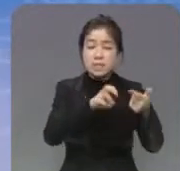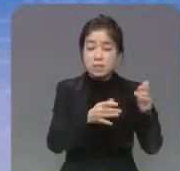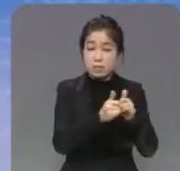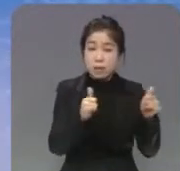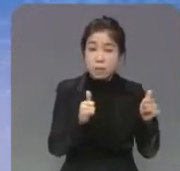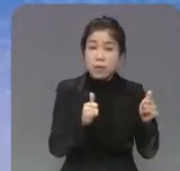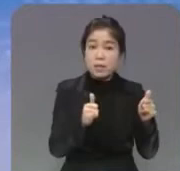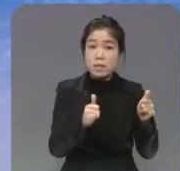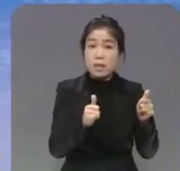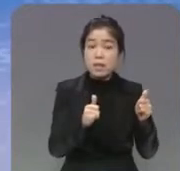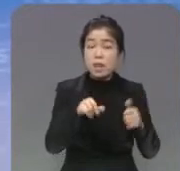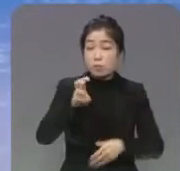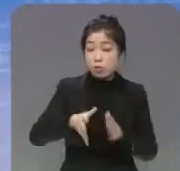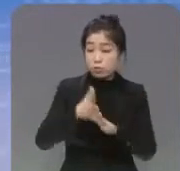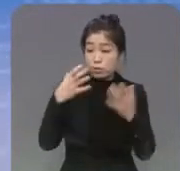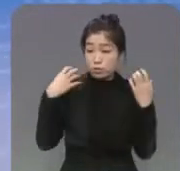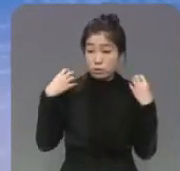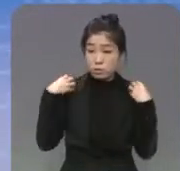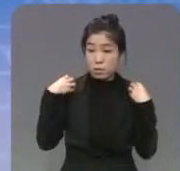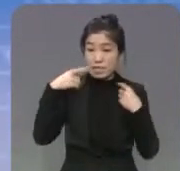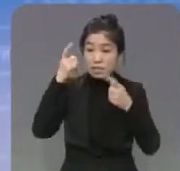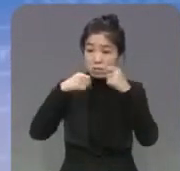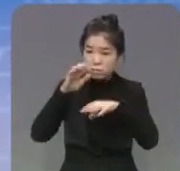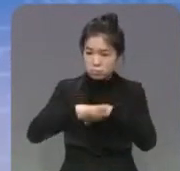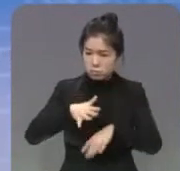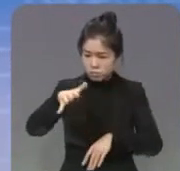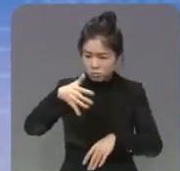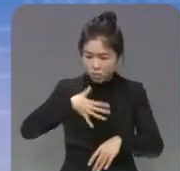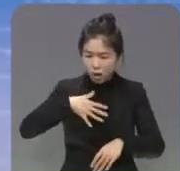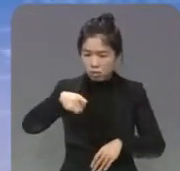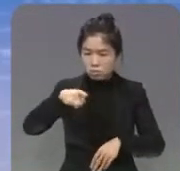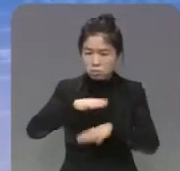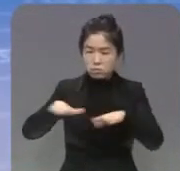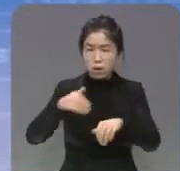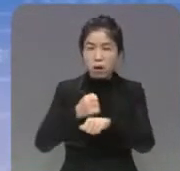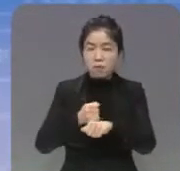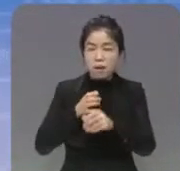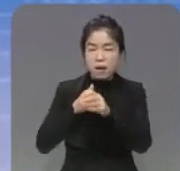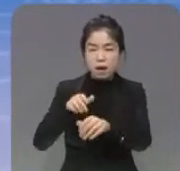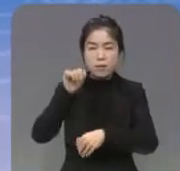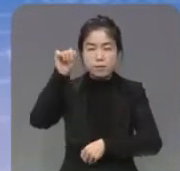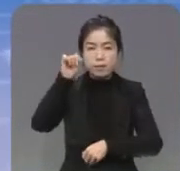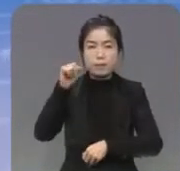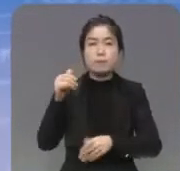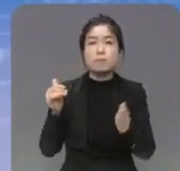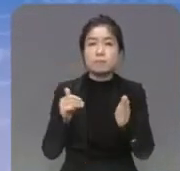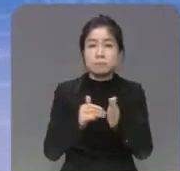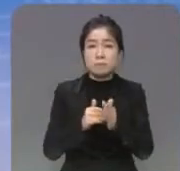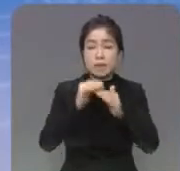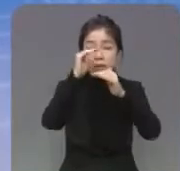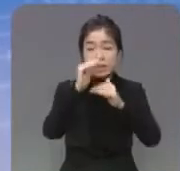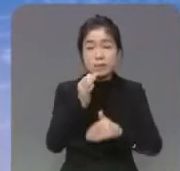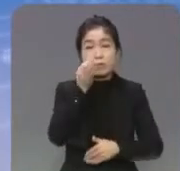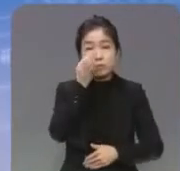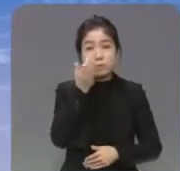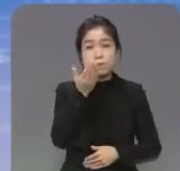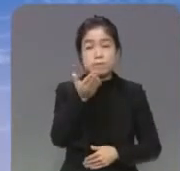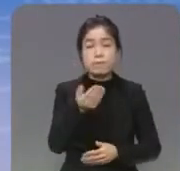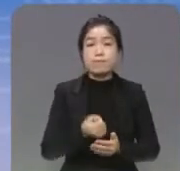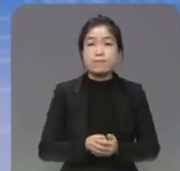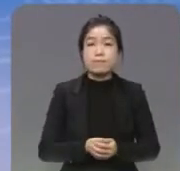주민들이 광주시청 앞에서 광주 쓰레기는 광주에서 처리하라며 항의 시위를 벌였습니다. 류승호 기자가